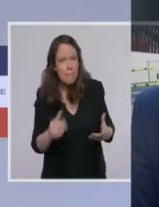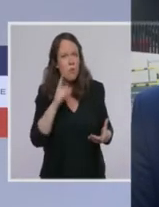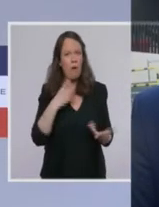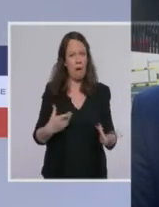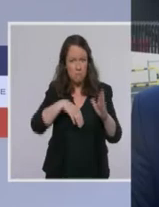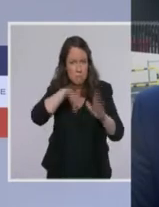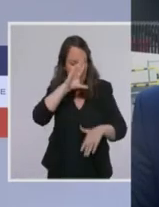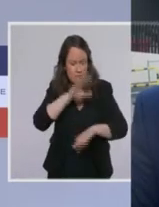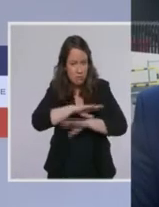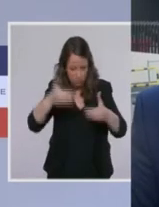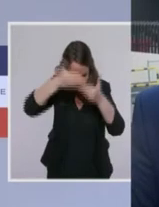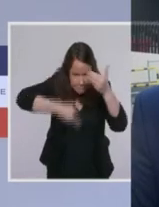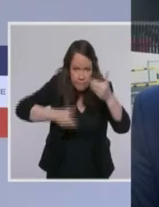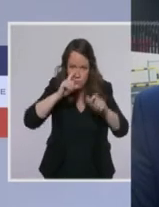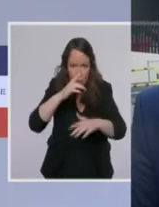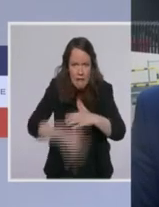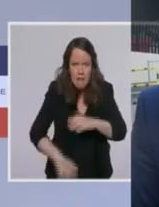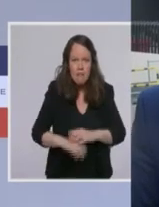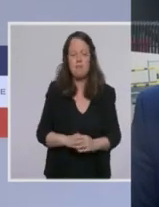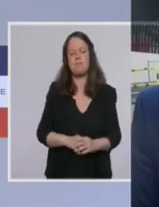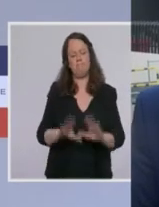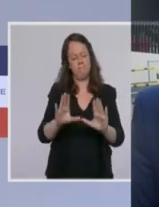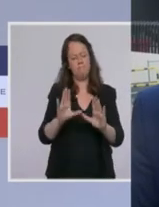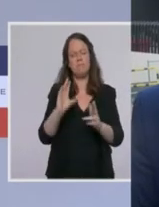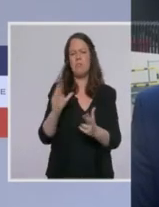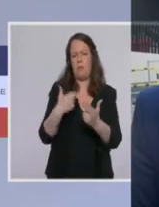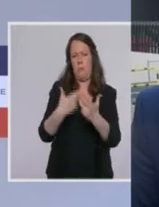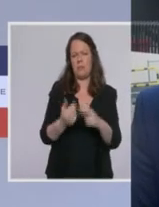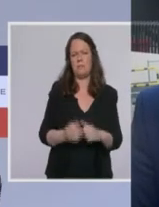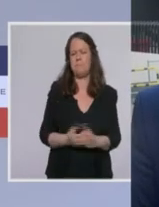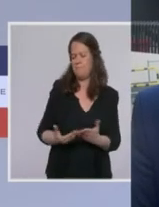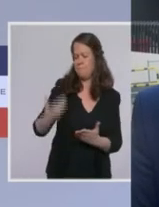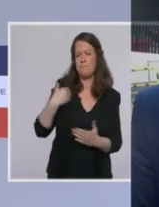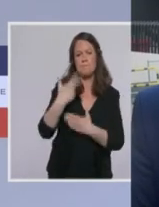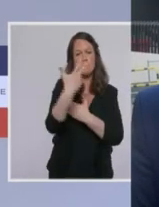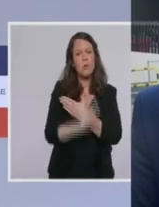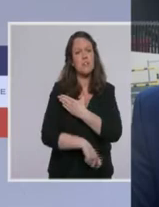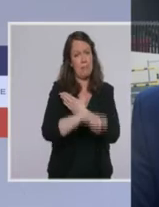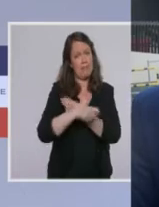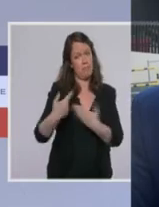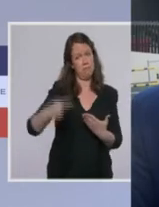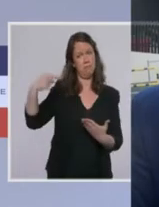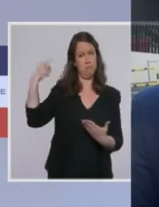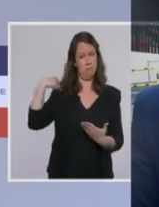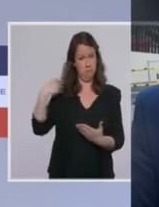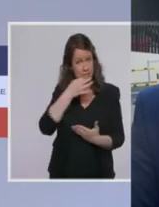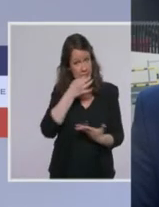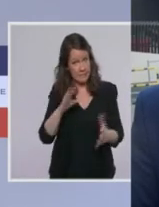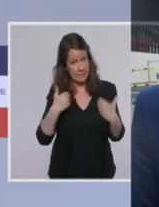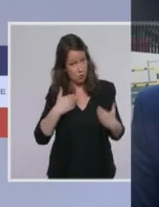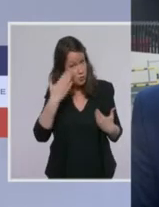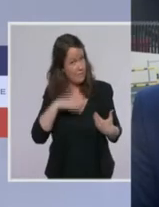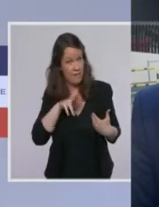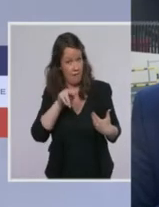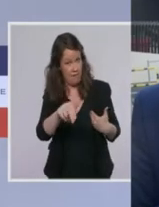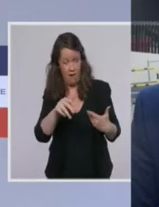طبعا مجلس اجتماع لمجلس الدفاع الوطني صباح هذا اليوم، اعقبه اجتماع لمجلس الوزراء الفرنسي. اكد